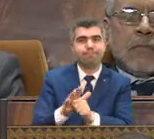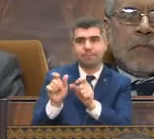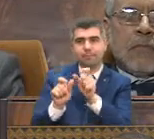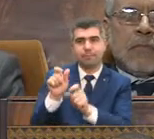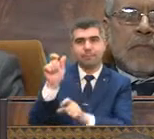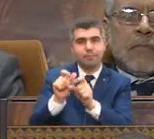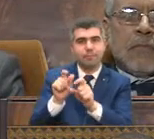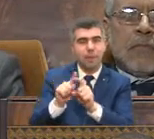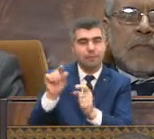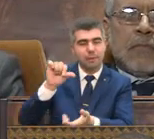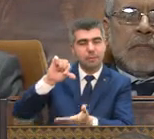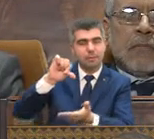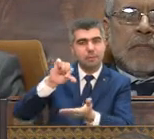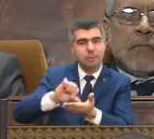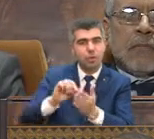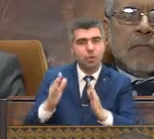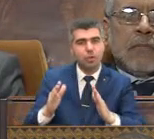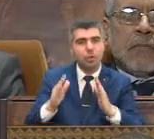منطقة إمليل